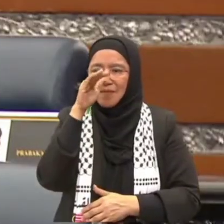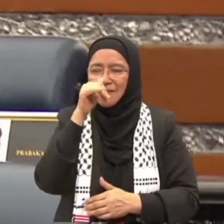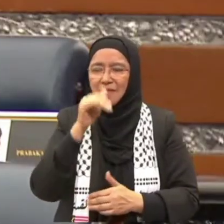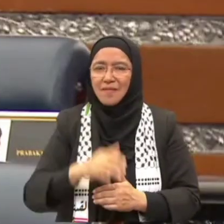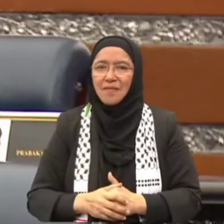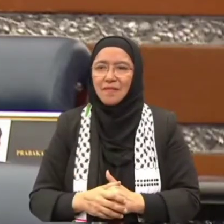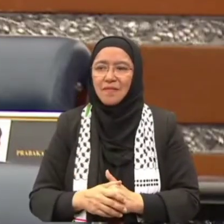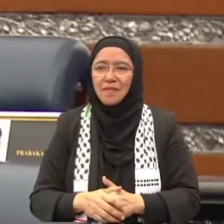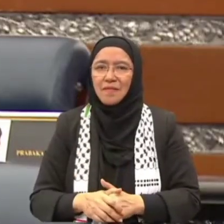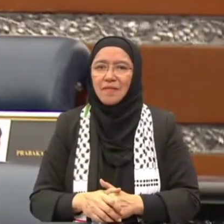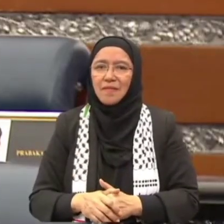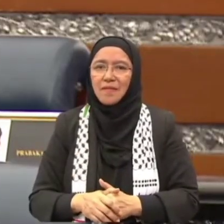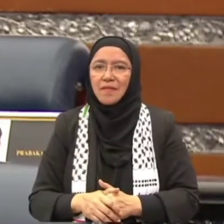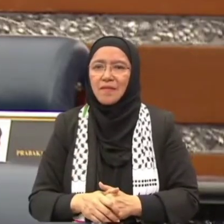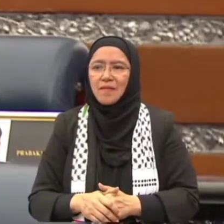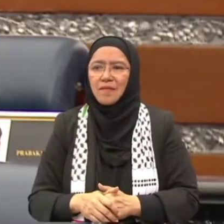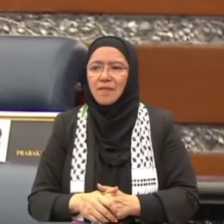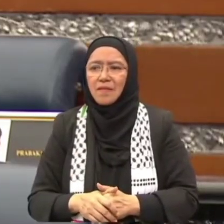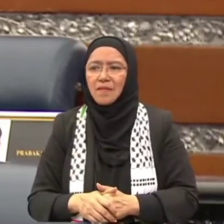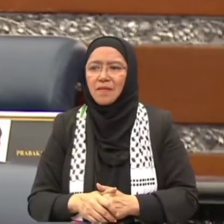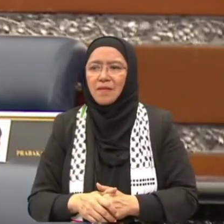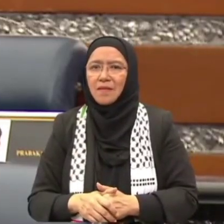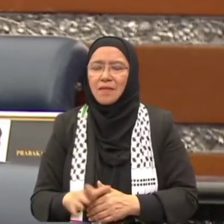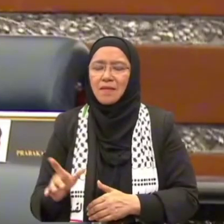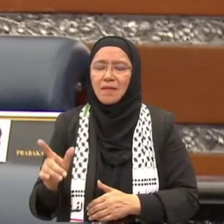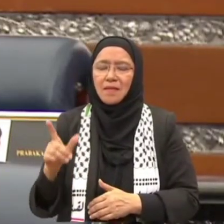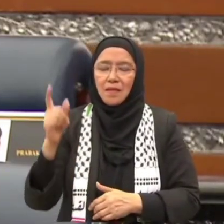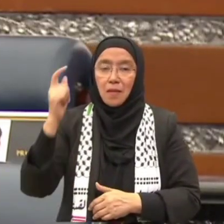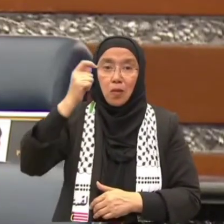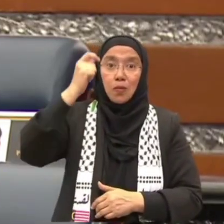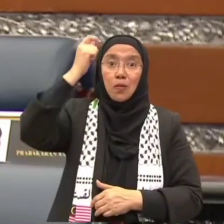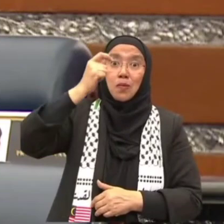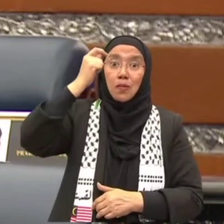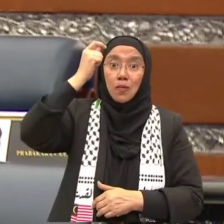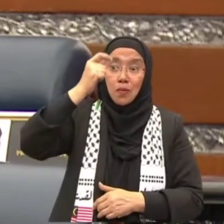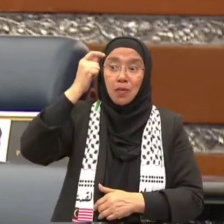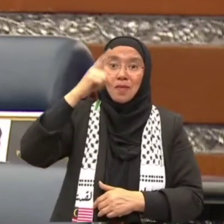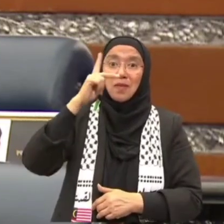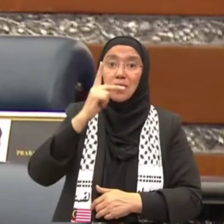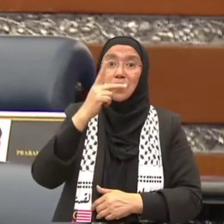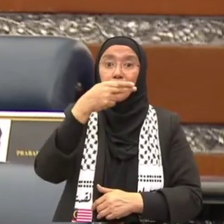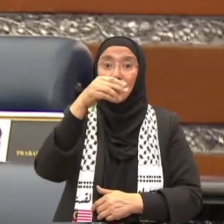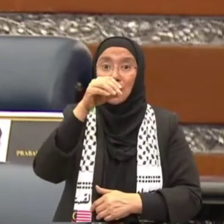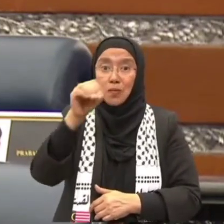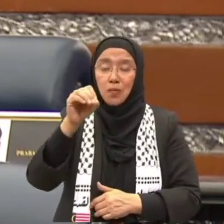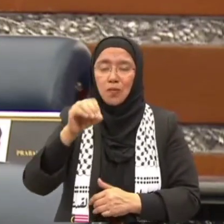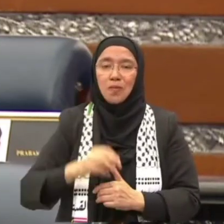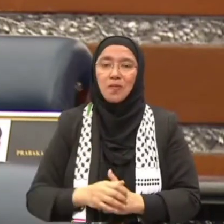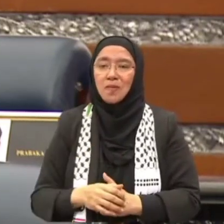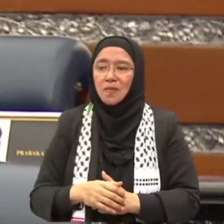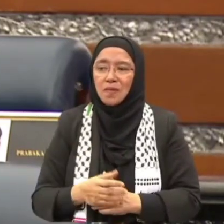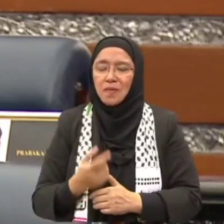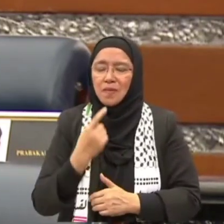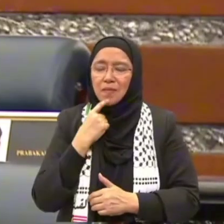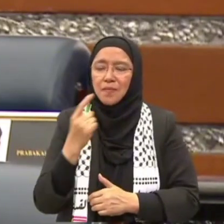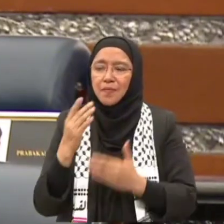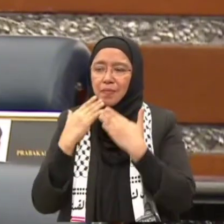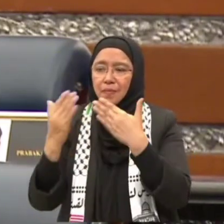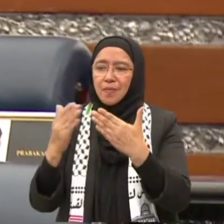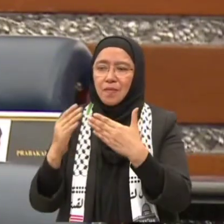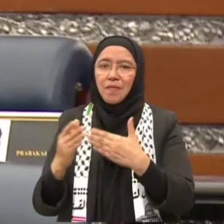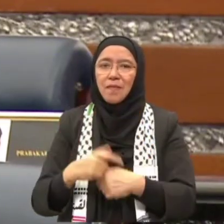Terima kasih ya, Timbulan Speaker. Nama saya ialah Ku Poi Tiong. Soalan yang ke-9. Terima kasih, Timbulan